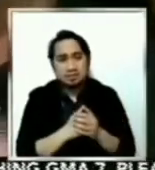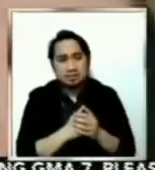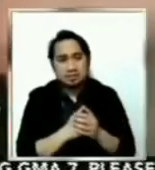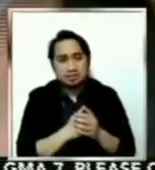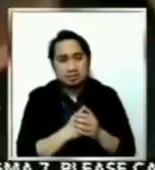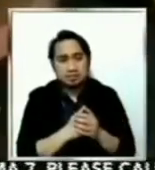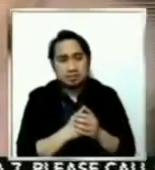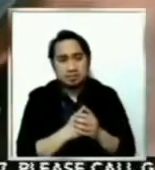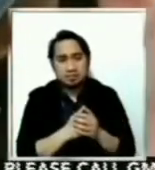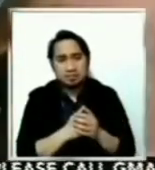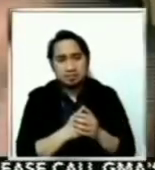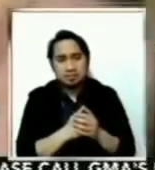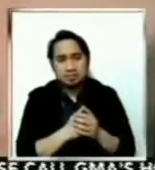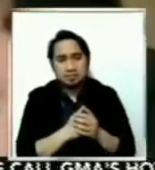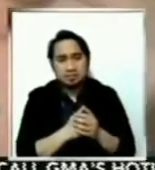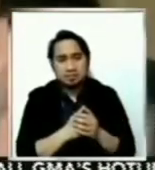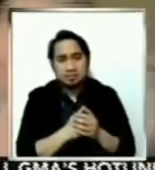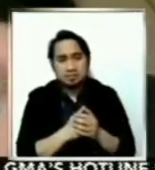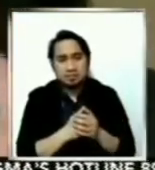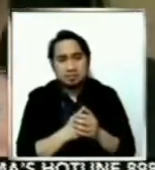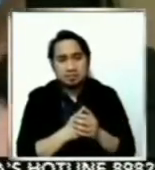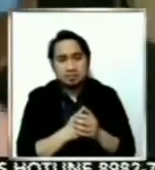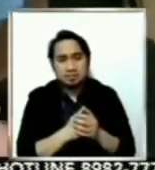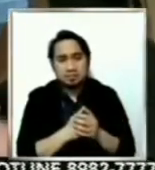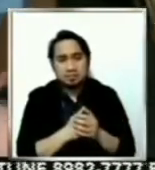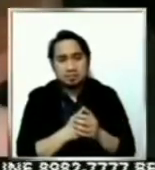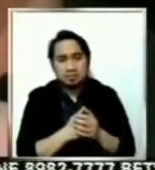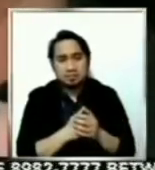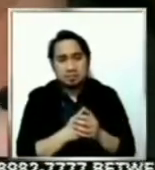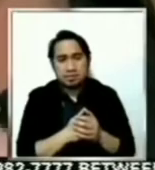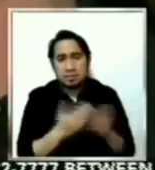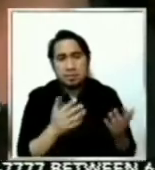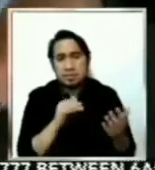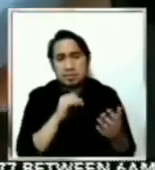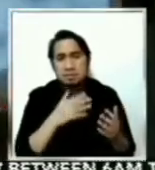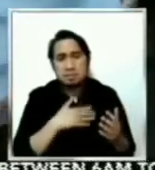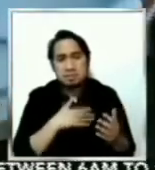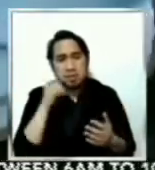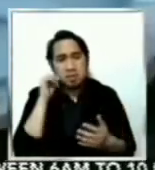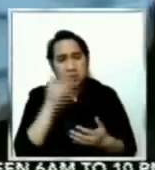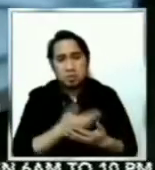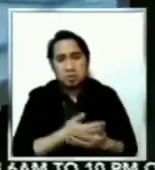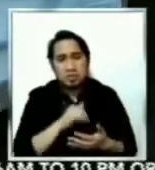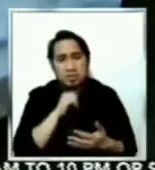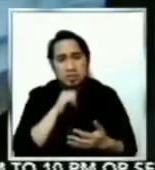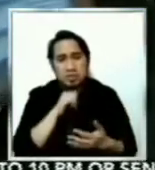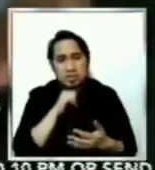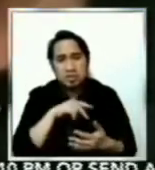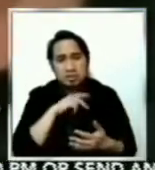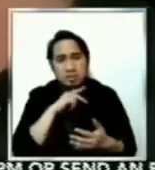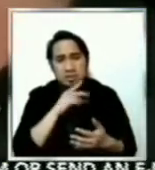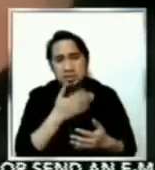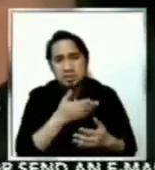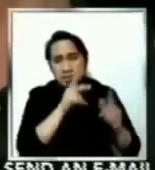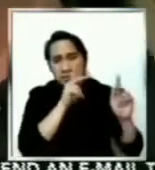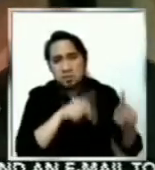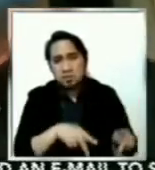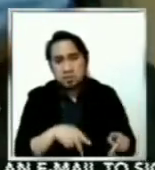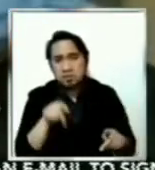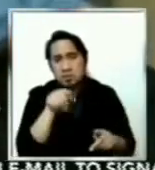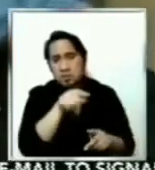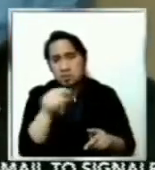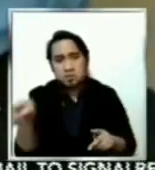Huwag niyong gawing baboy anak ko, tao ang anak ko. Hindi makasilita si Christine, pinatay niyo